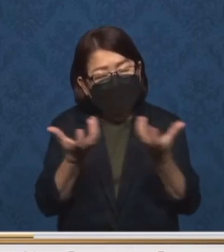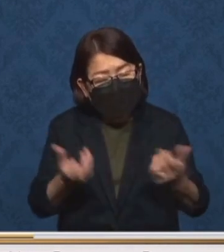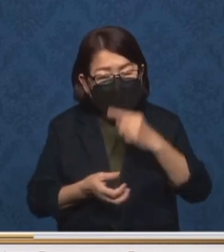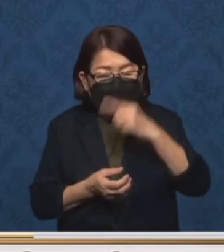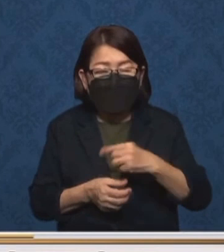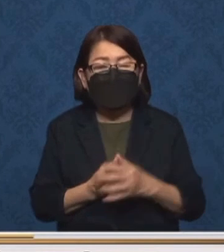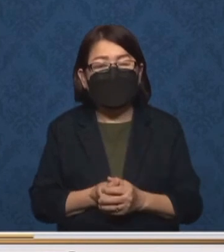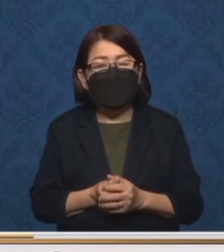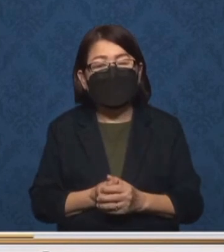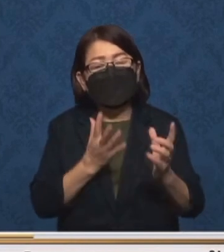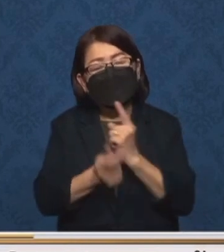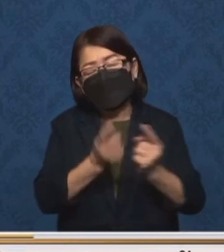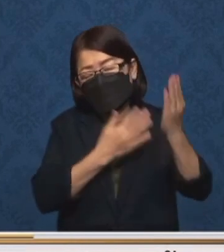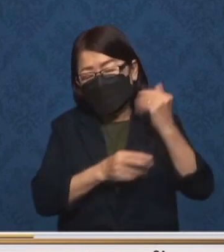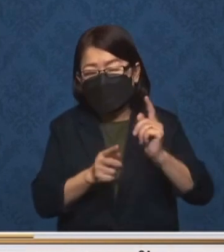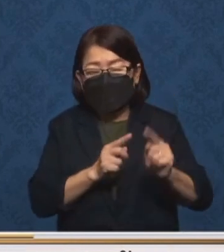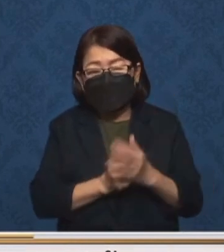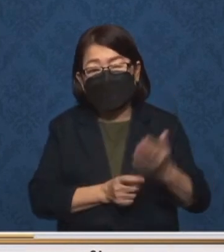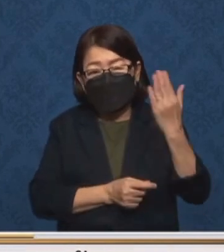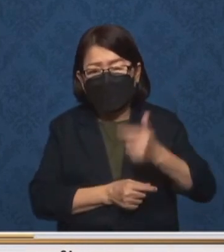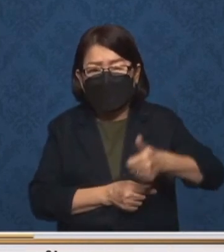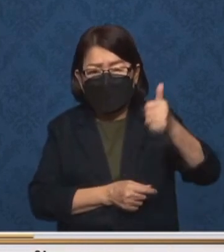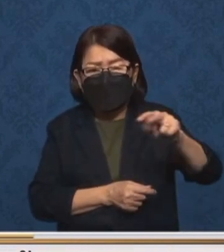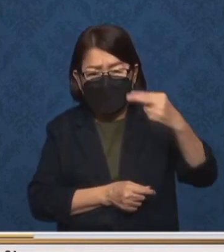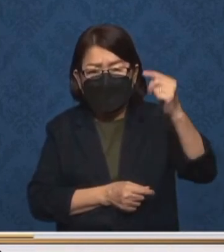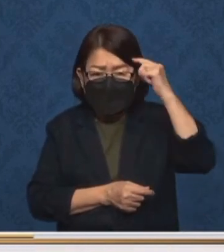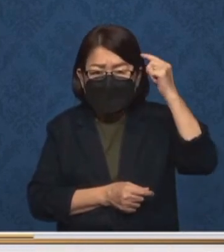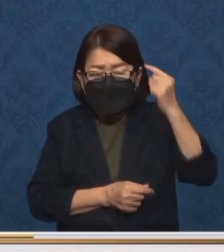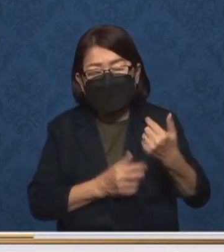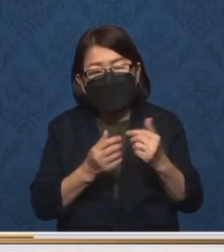วัธนธรม ต่ ๆ ทเคยเป็ที่เชื่อตหนาชู่ตาของไทยก็จะกลบมา